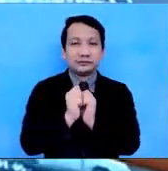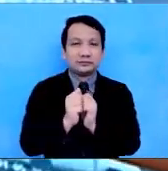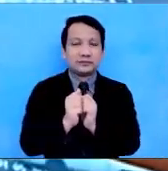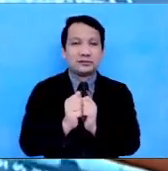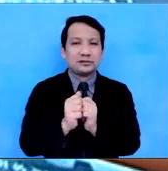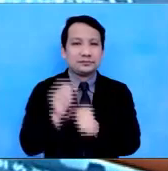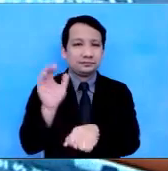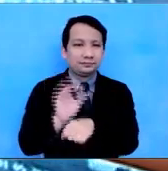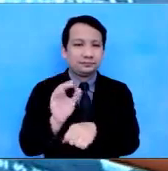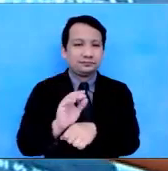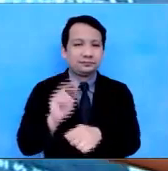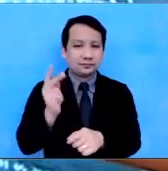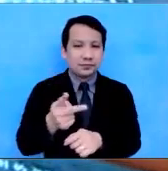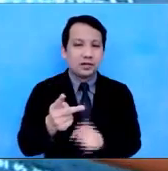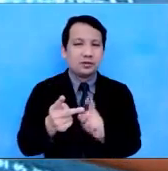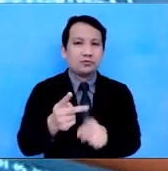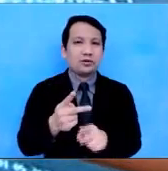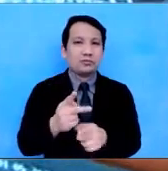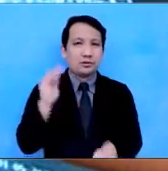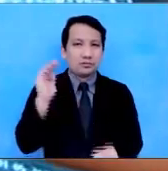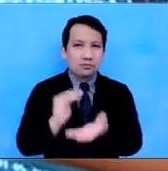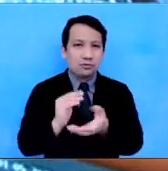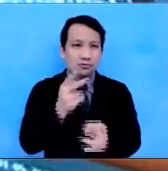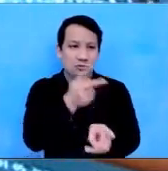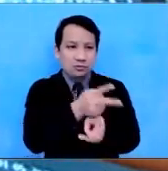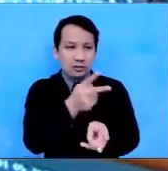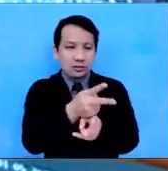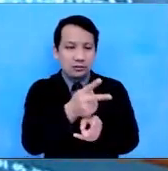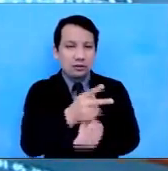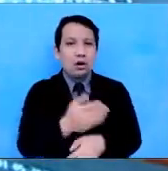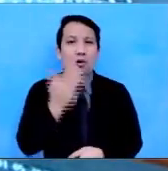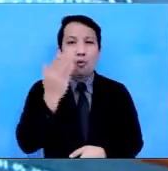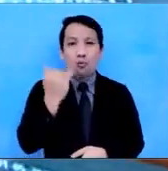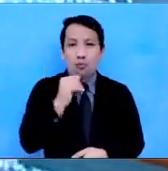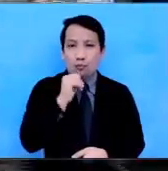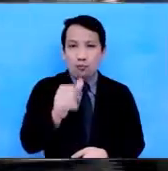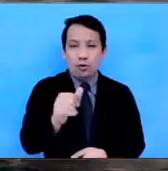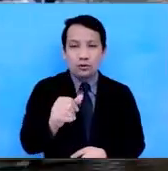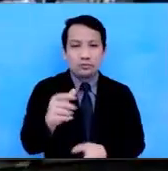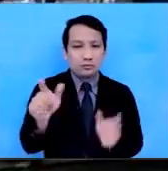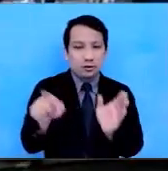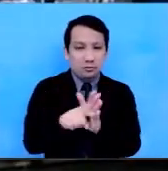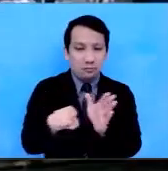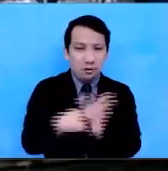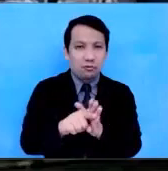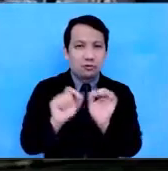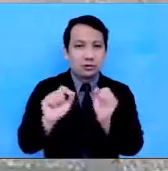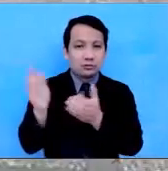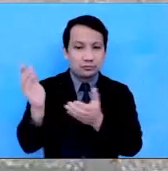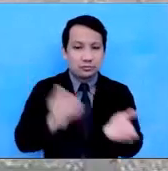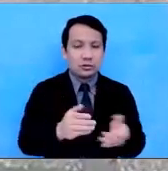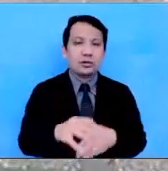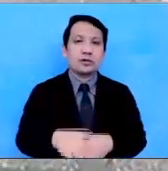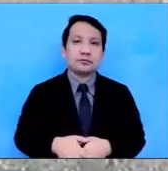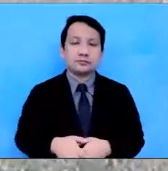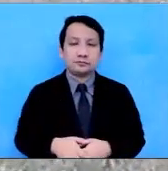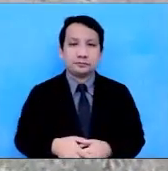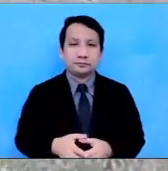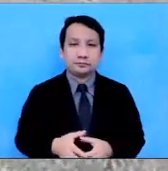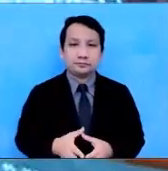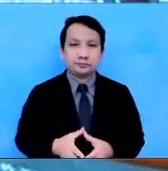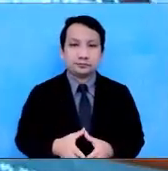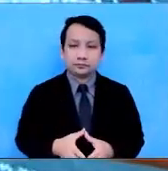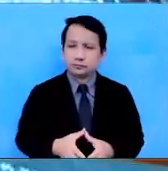Pangalawa, mabawasan yung babantayan natin kasi meron tayong mga pinagbabawal eh. Doon sa mga mapapasaway, sir, ano natin?